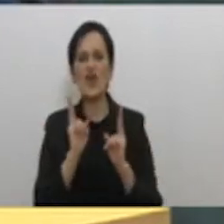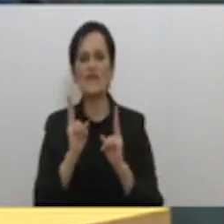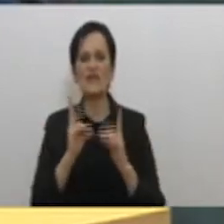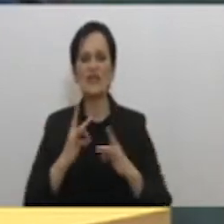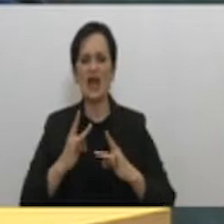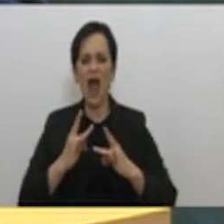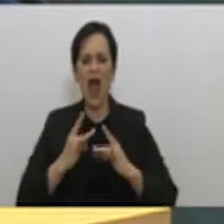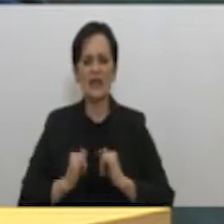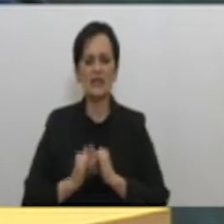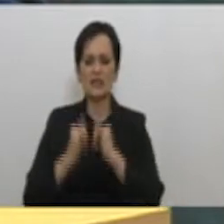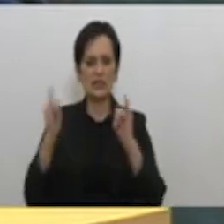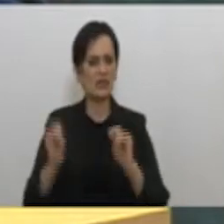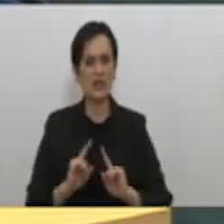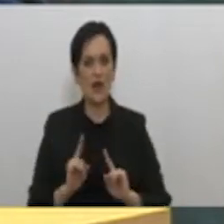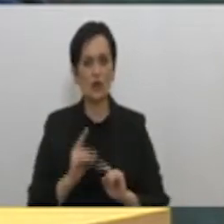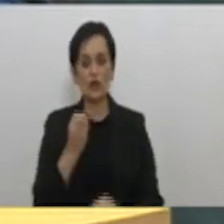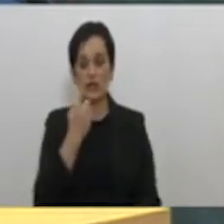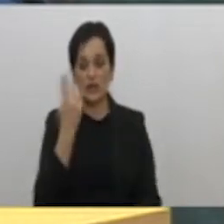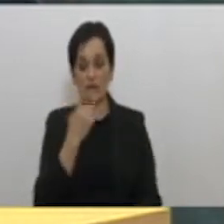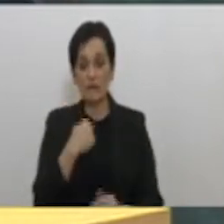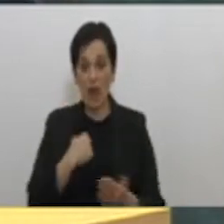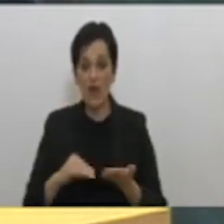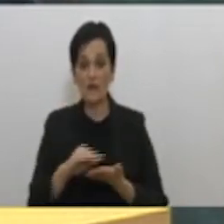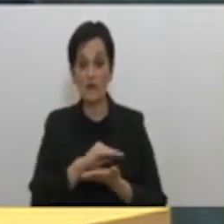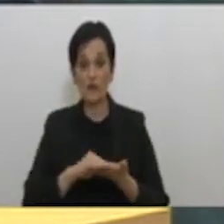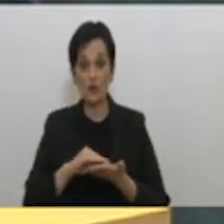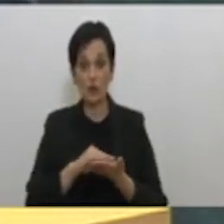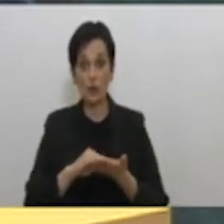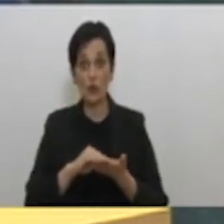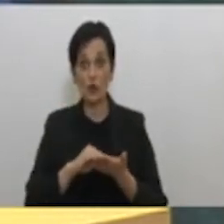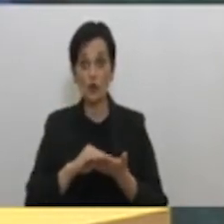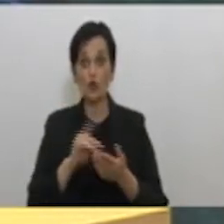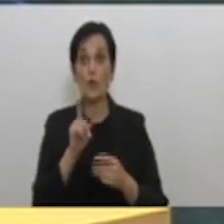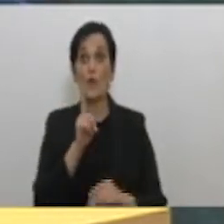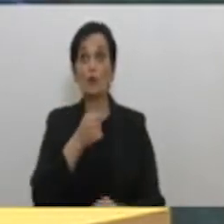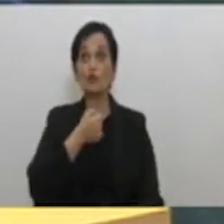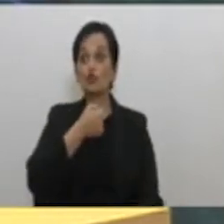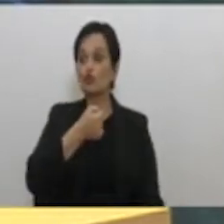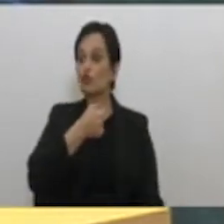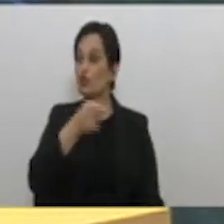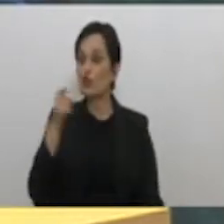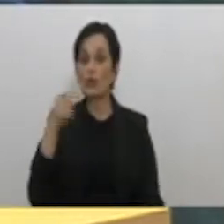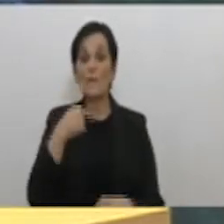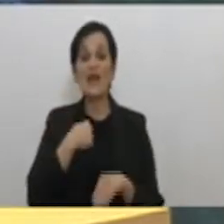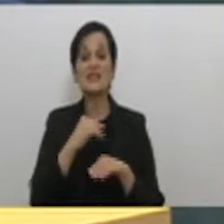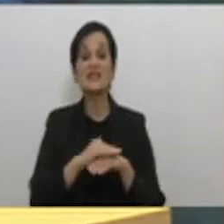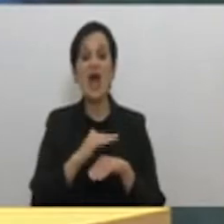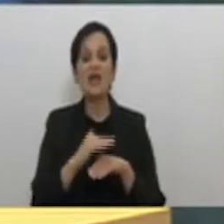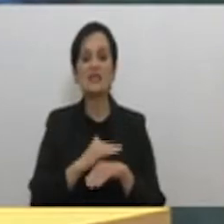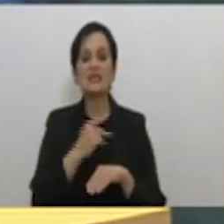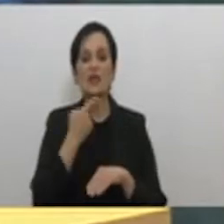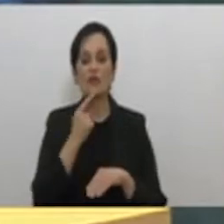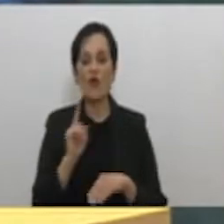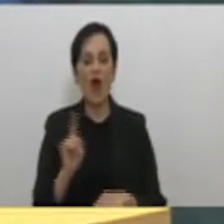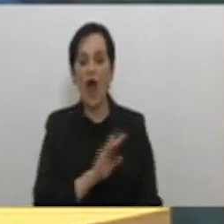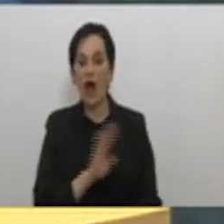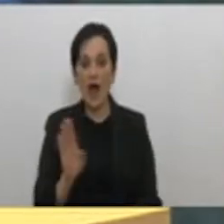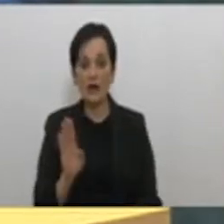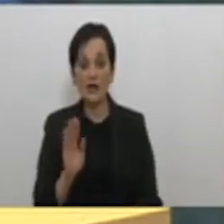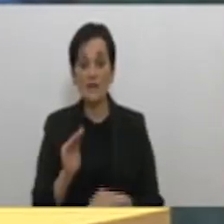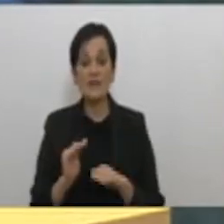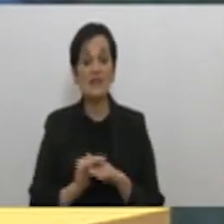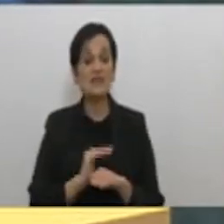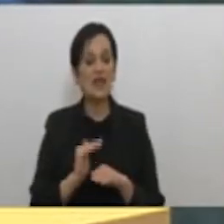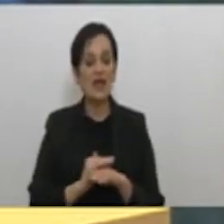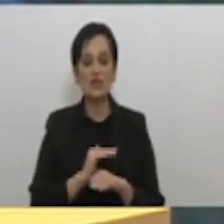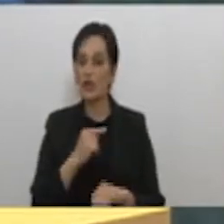zianus. Kidevert helui me oreb, romar ceamo martua, jurnaliste, sasi că tot am bopi. Area, sasi că tot are